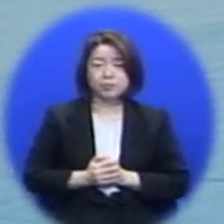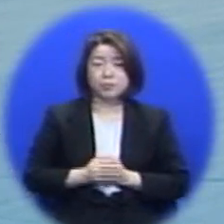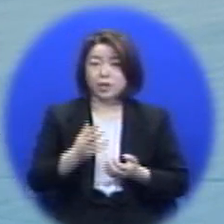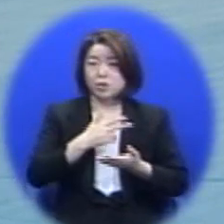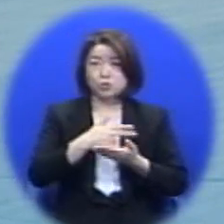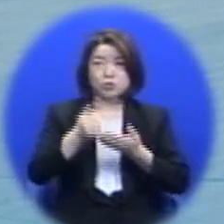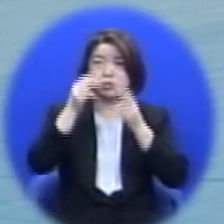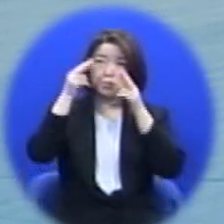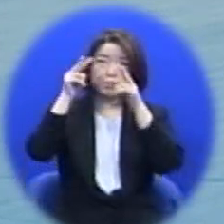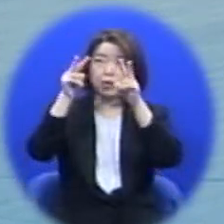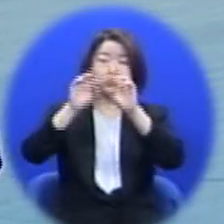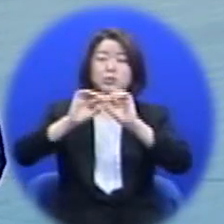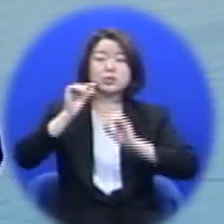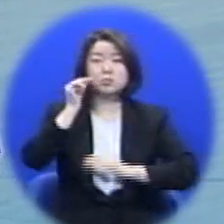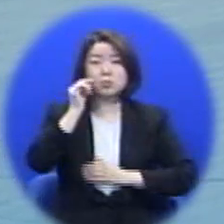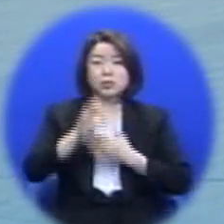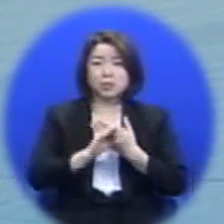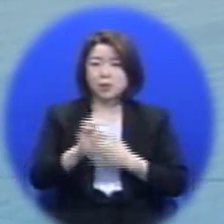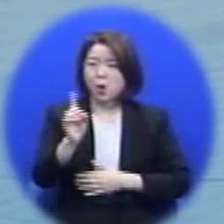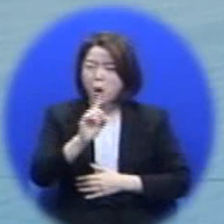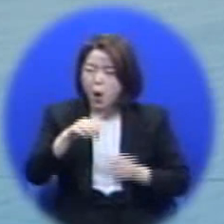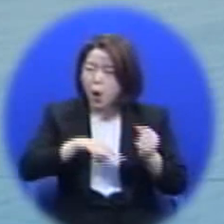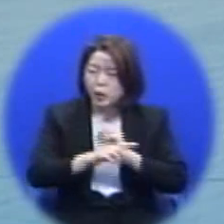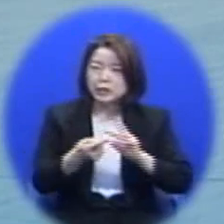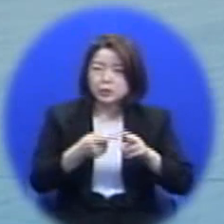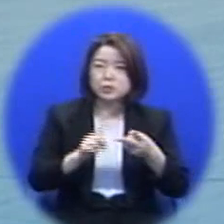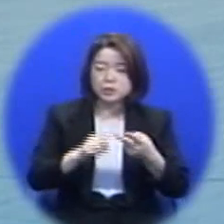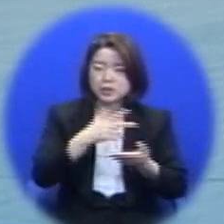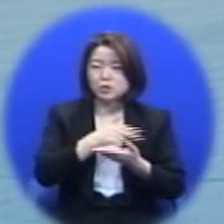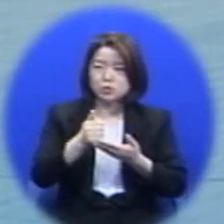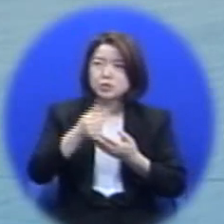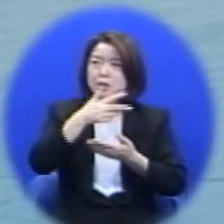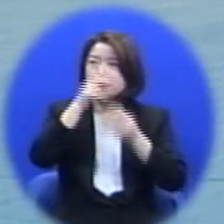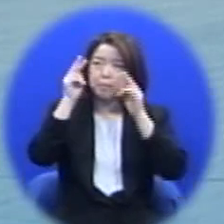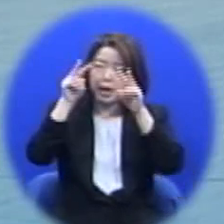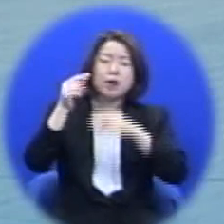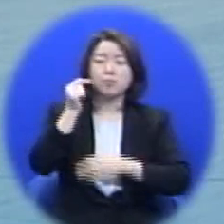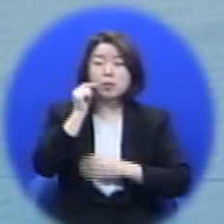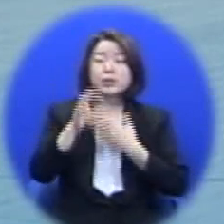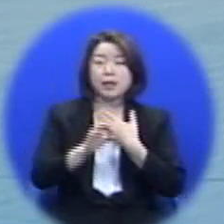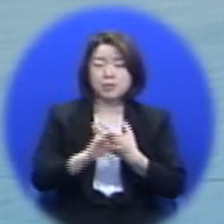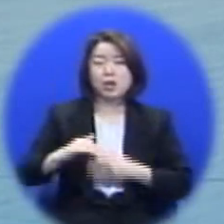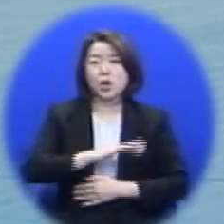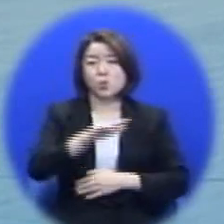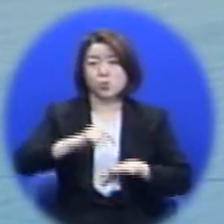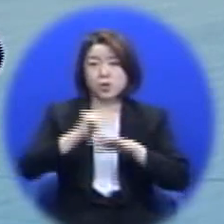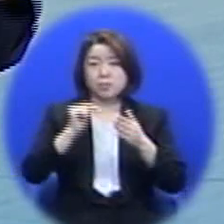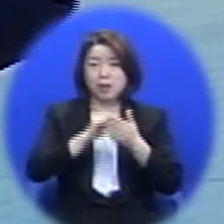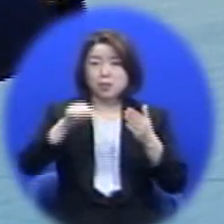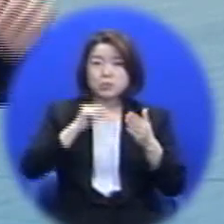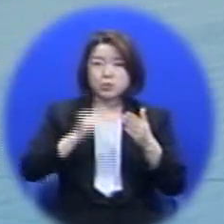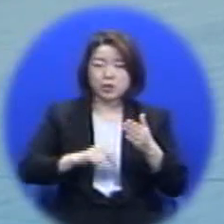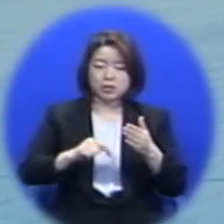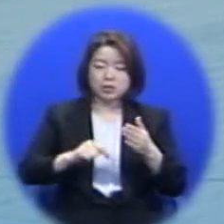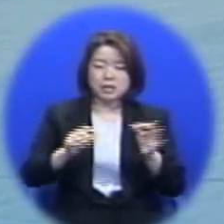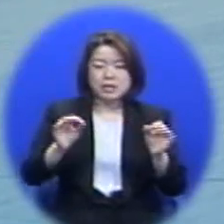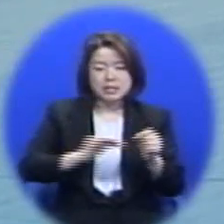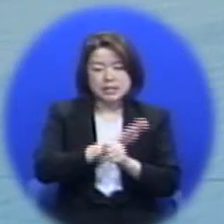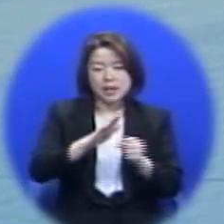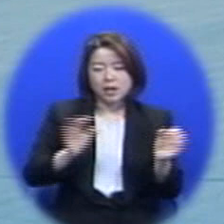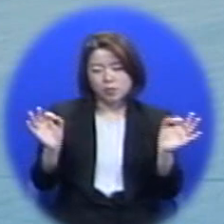주님 바라보지 못하면 어떤 이유가 됐든지 주님 바라보지 못하면 우리의 마음속에는 어느 순간 사랑은 다